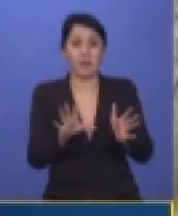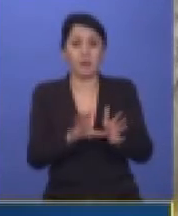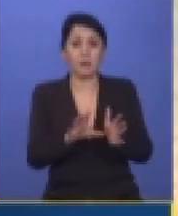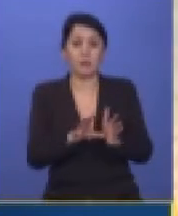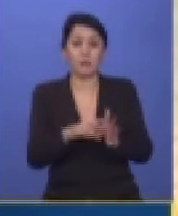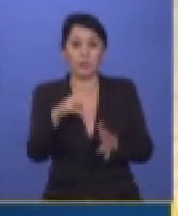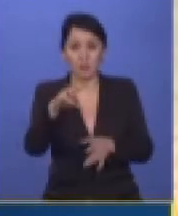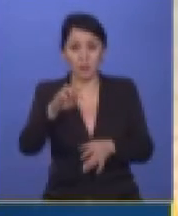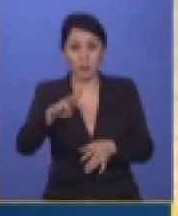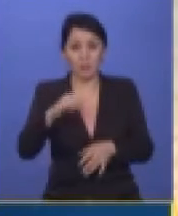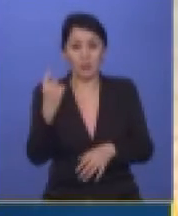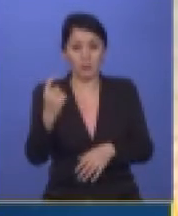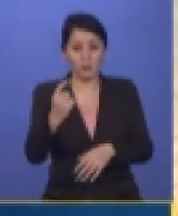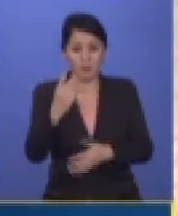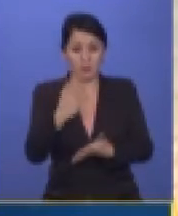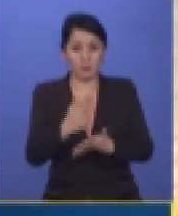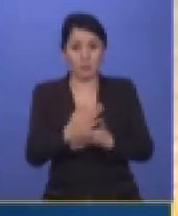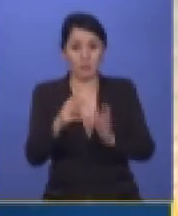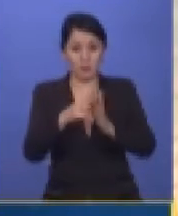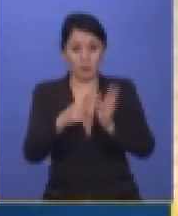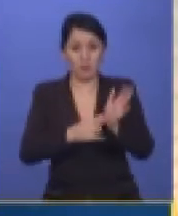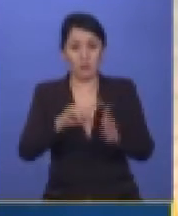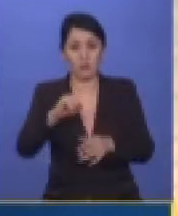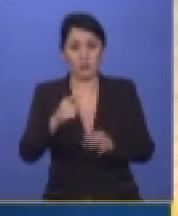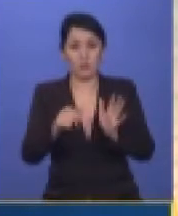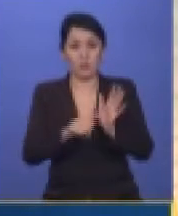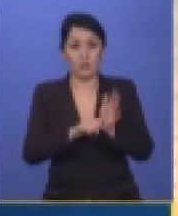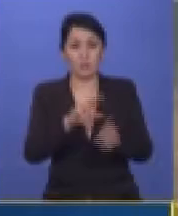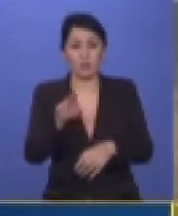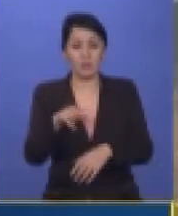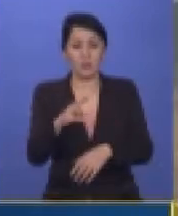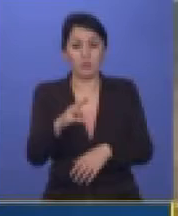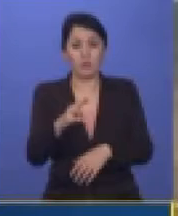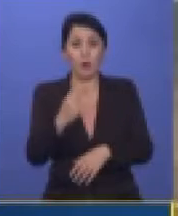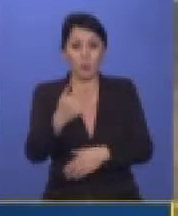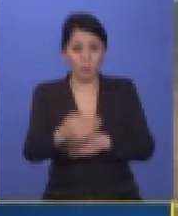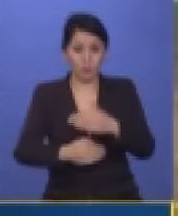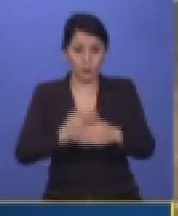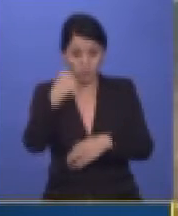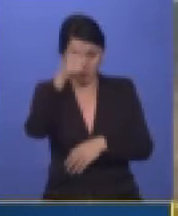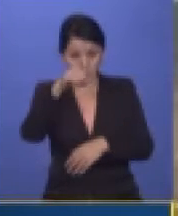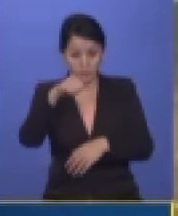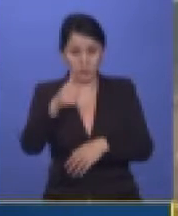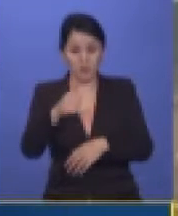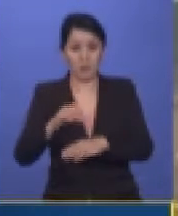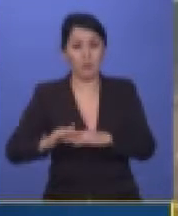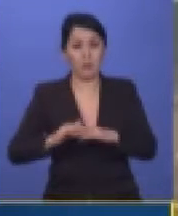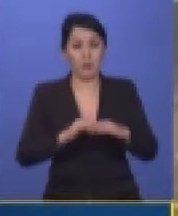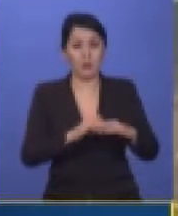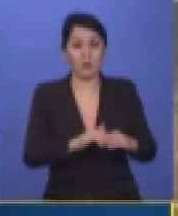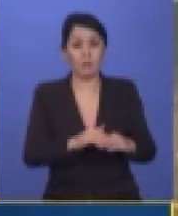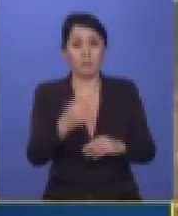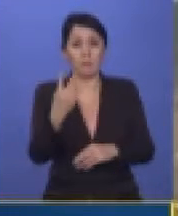и жилищно-коммунального хозяйства составил 18,6 миллиардов тенге. В предстоящем году планируют привлечь инвестиции в